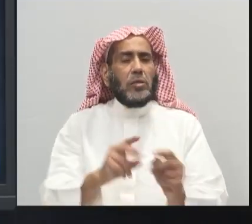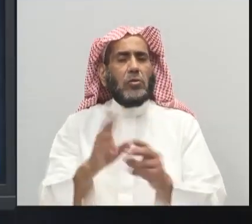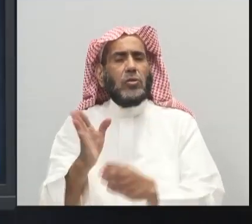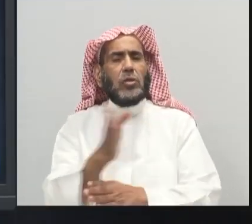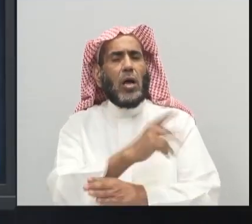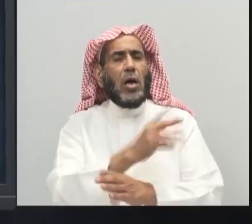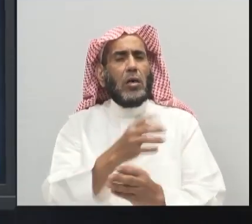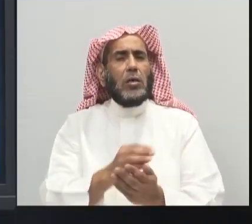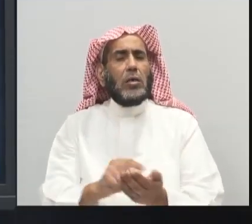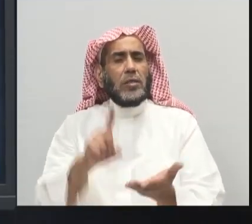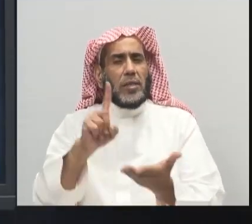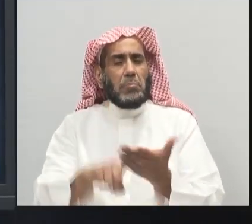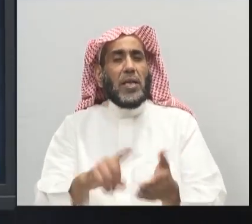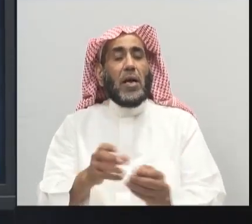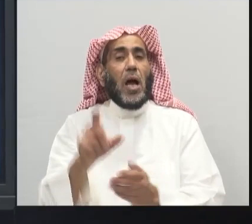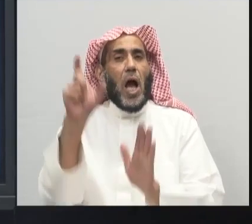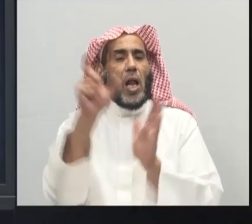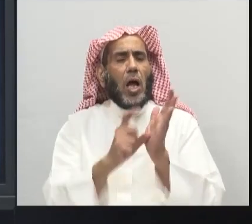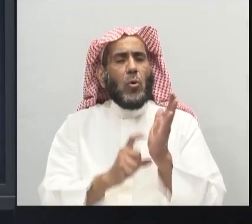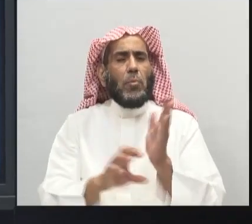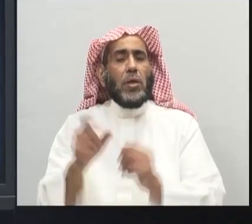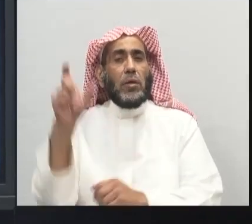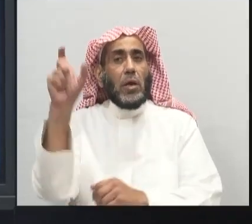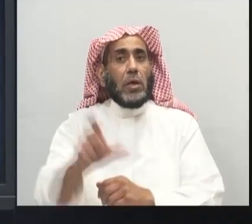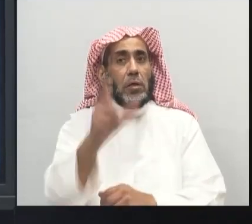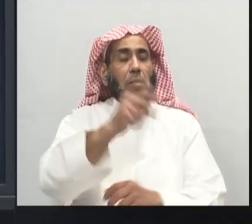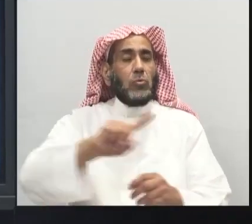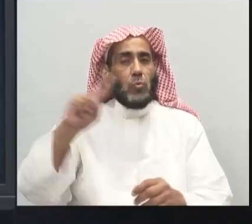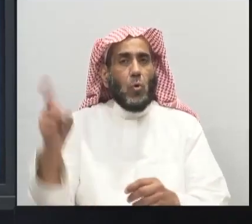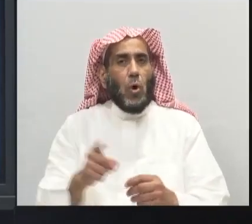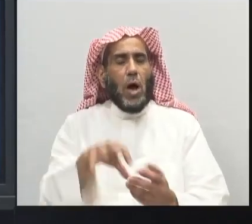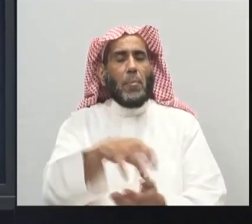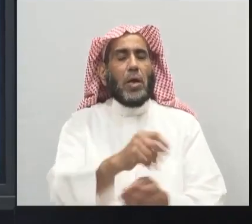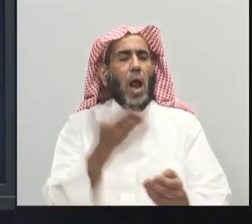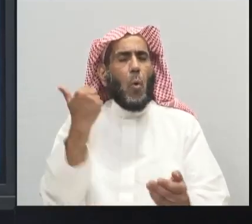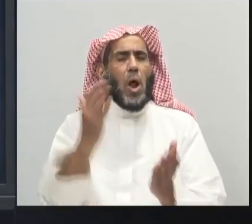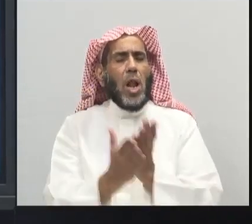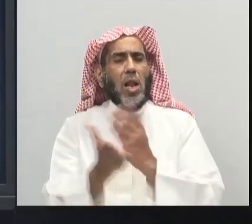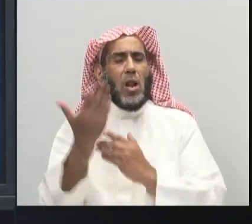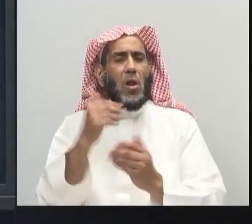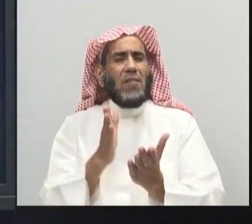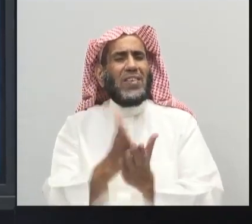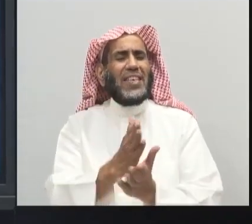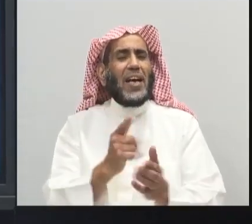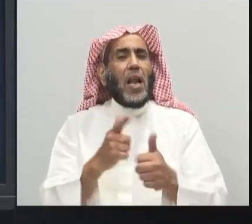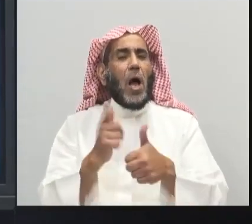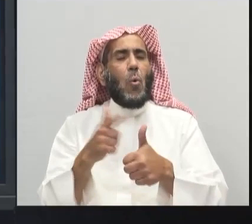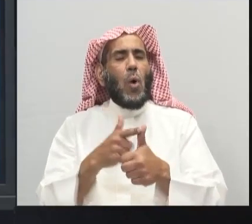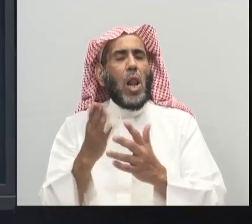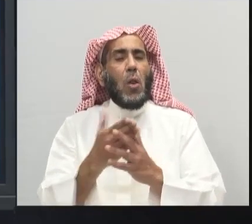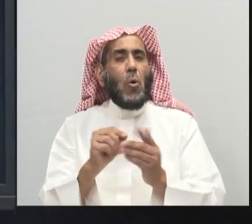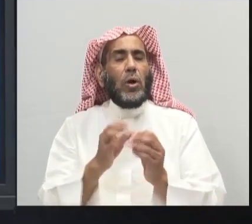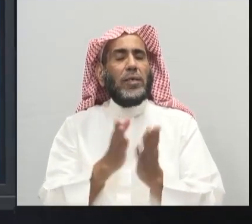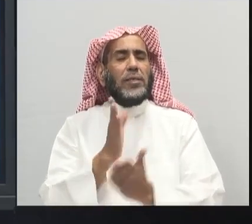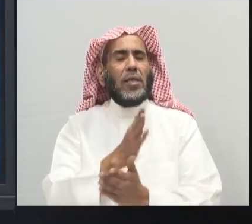حيث المكان والاشخاص وقد سبق الحديث عن هذا الدرس في الدرس الماضي في الشق الاول منه وهو في نطاق